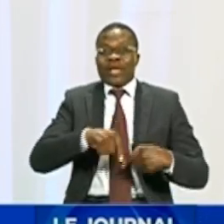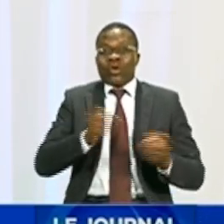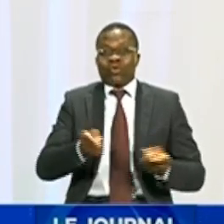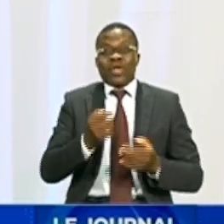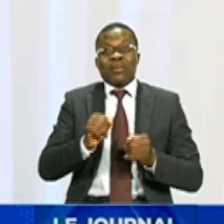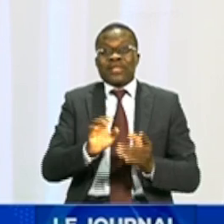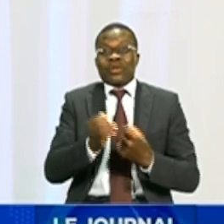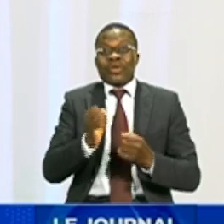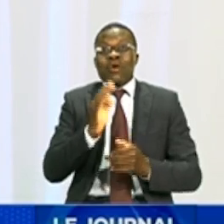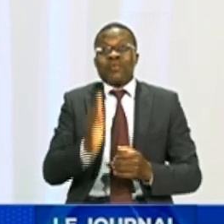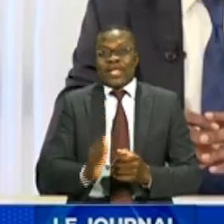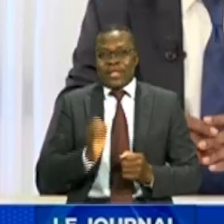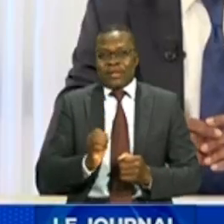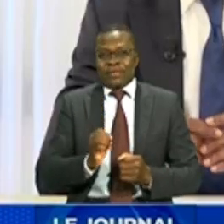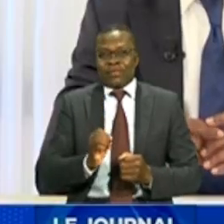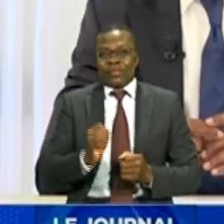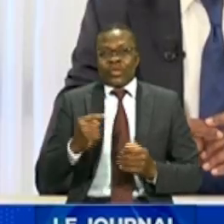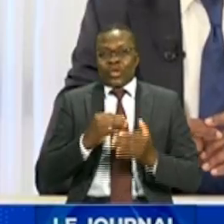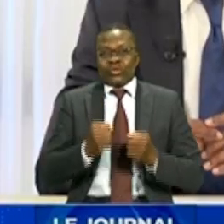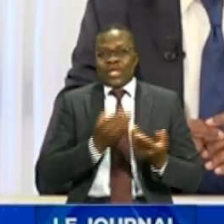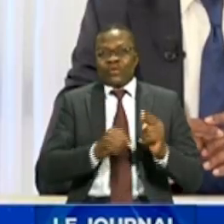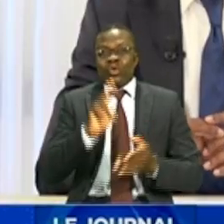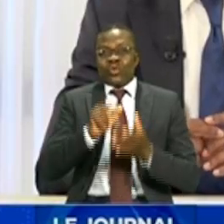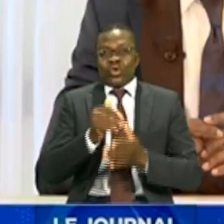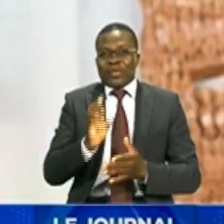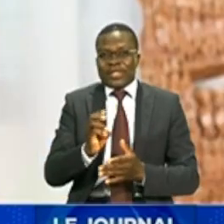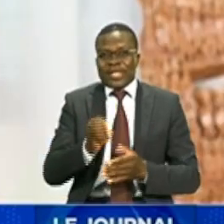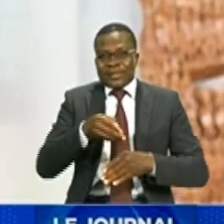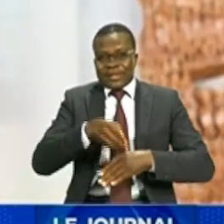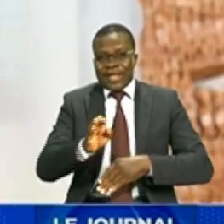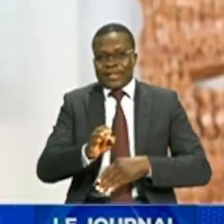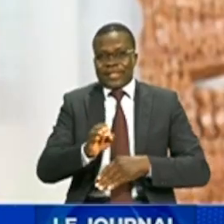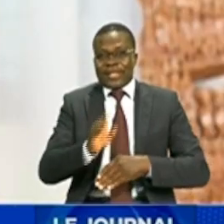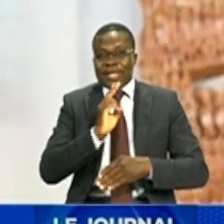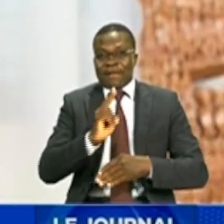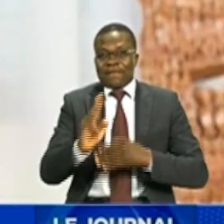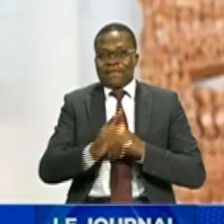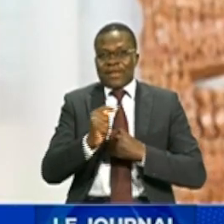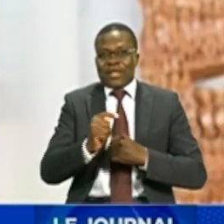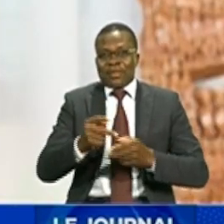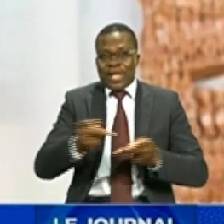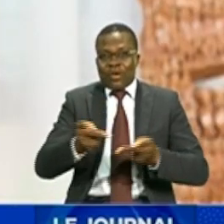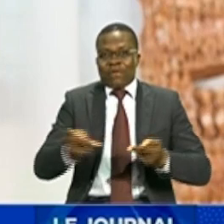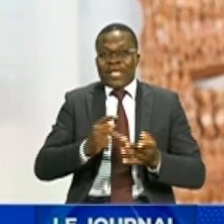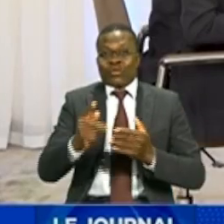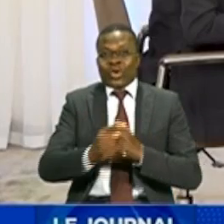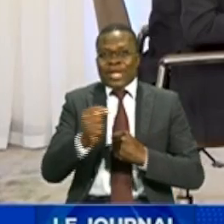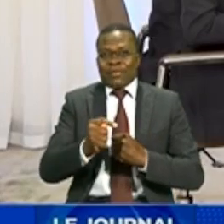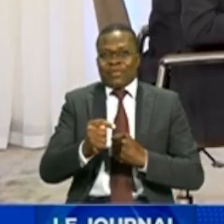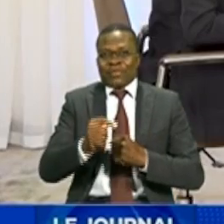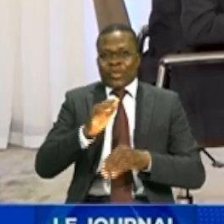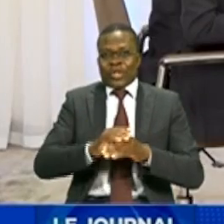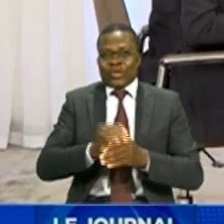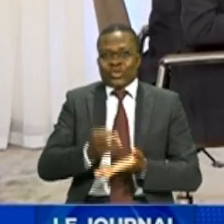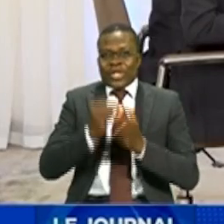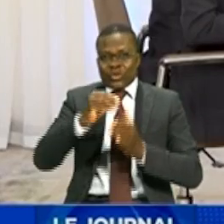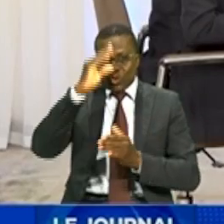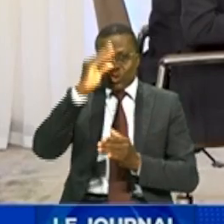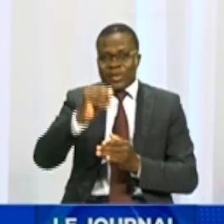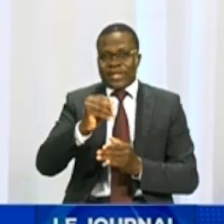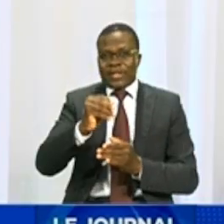aujourd'hui, c'est le cas au Bénin. Nous avons, depuis 2016, lancé vraiment un vaste programme sur les ressources